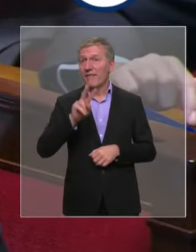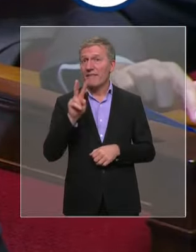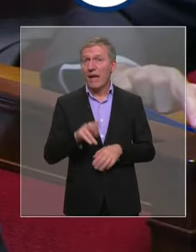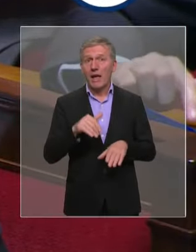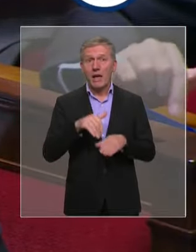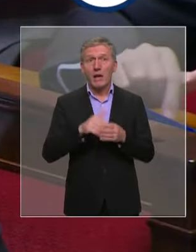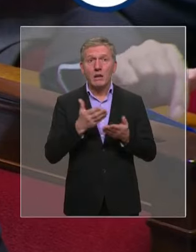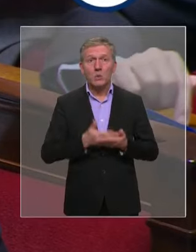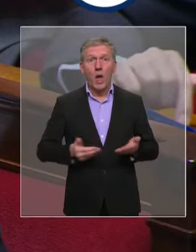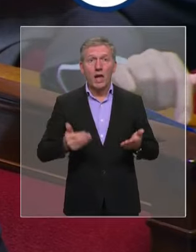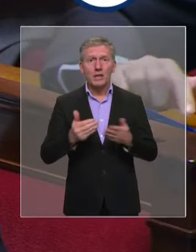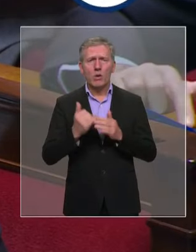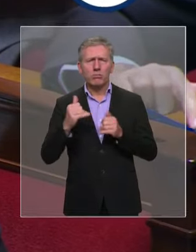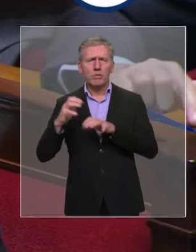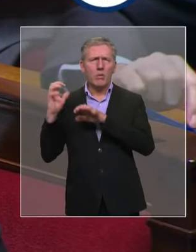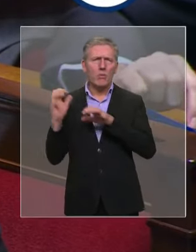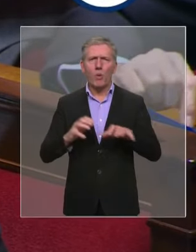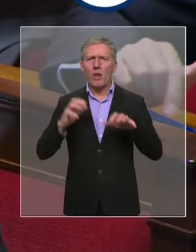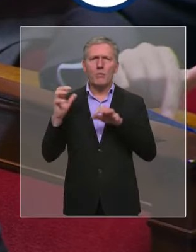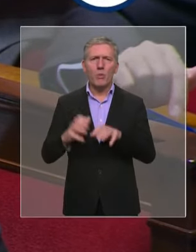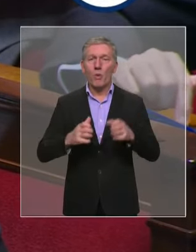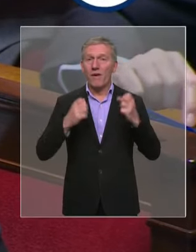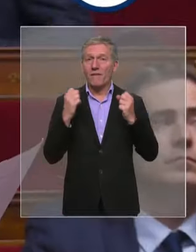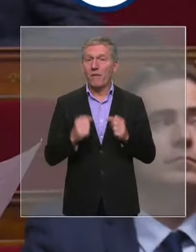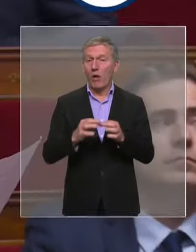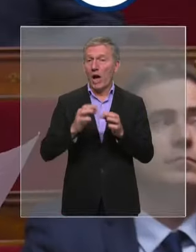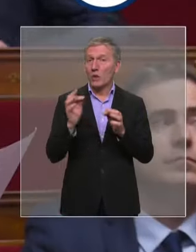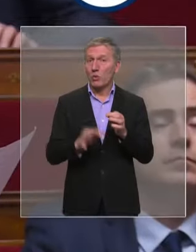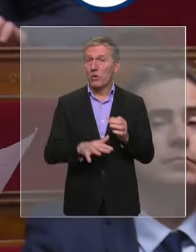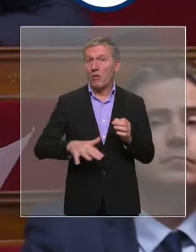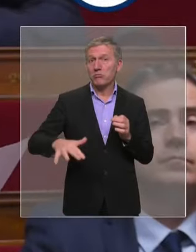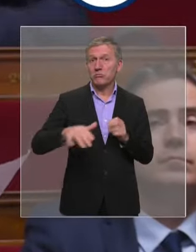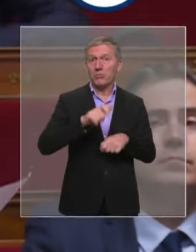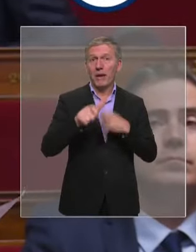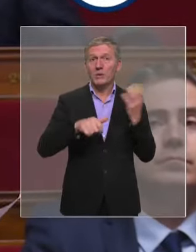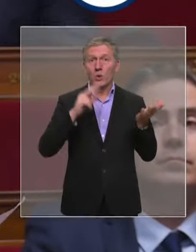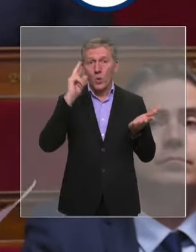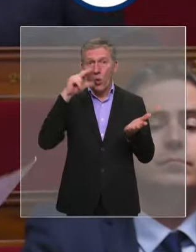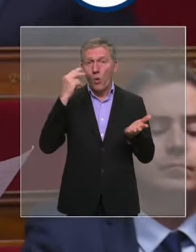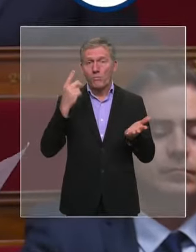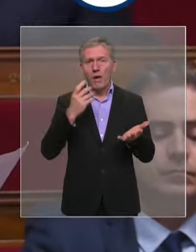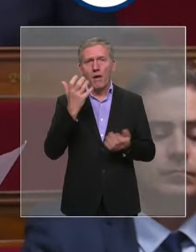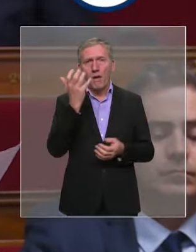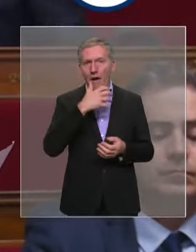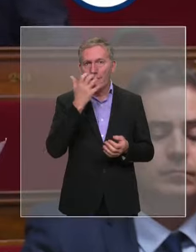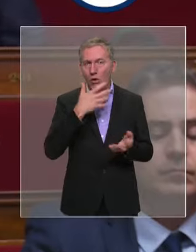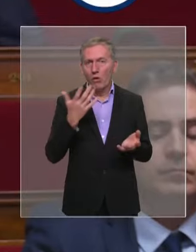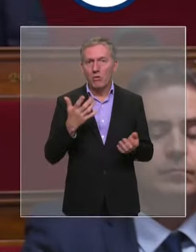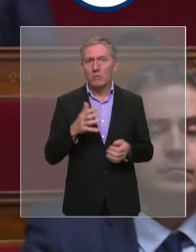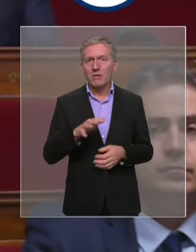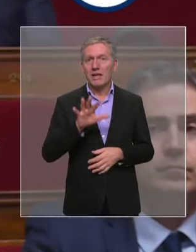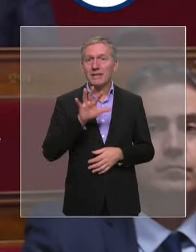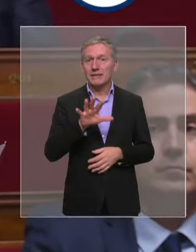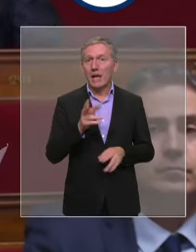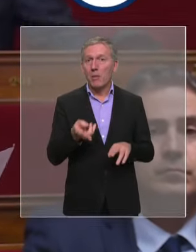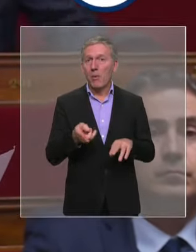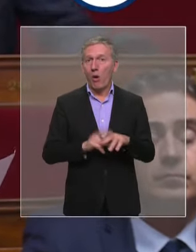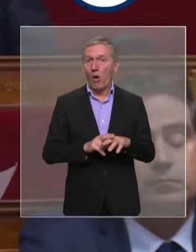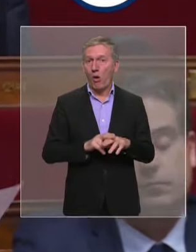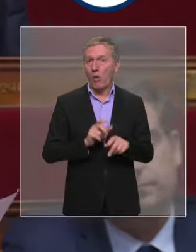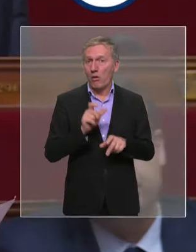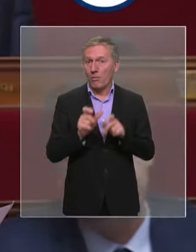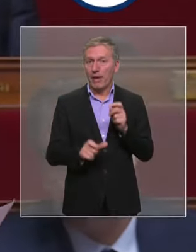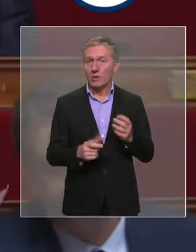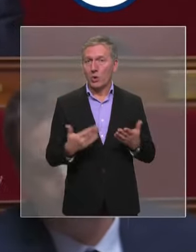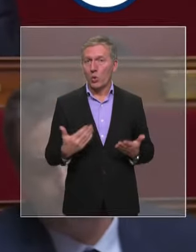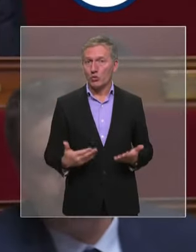véritable déferlante de pluie. Le bilan humain est quant à lui dramatique. 5 décès sont à déplorer